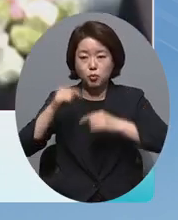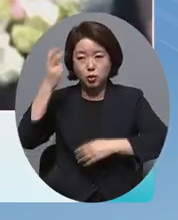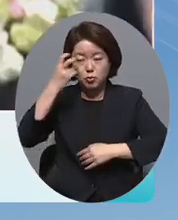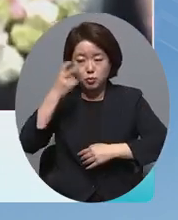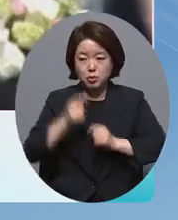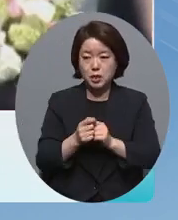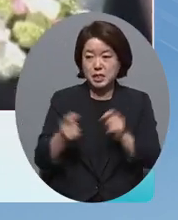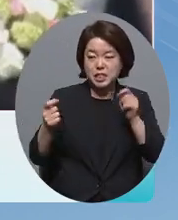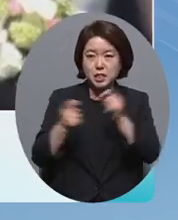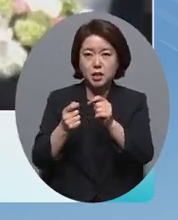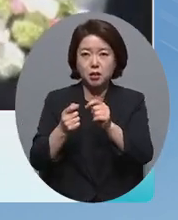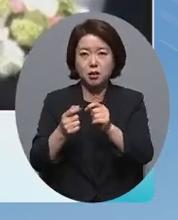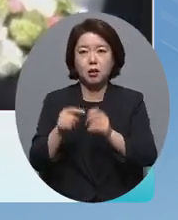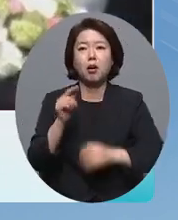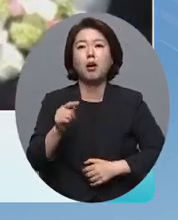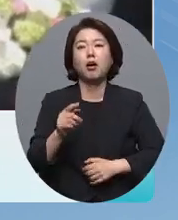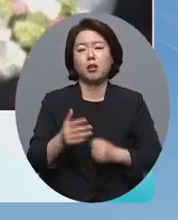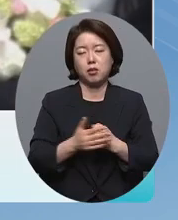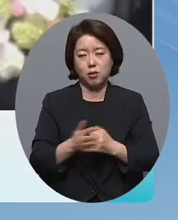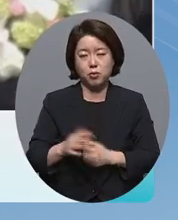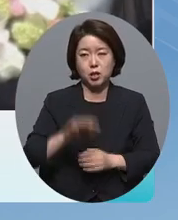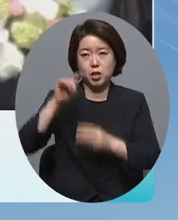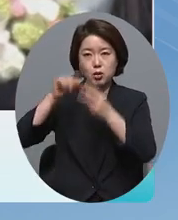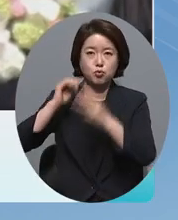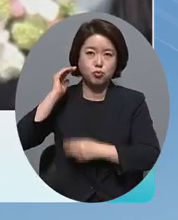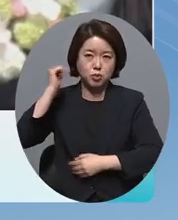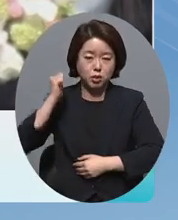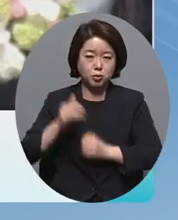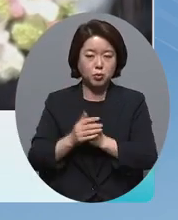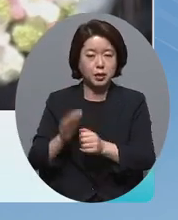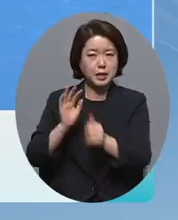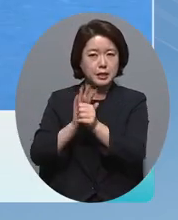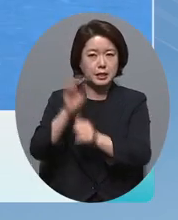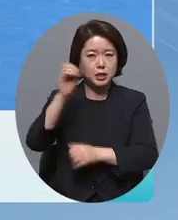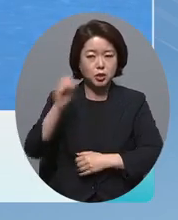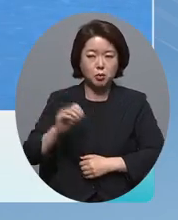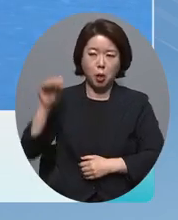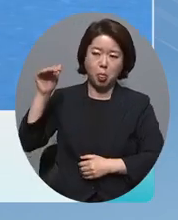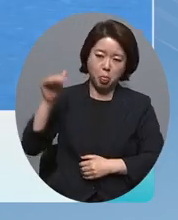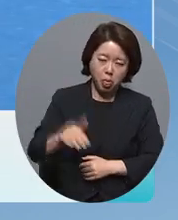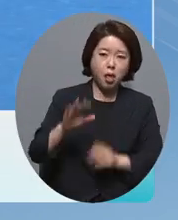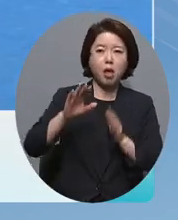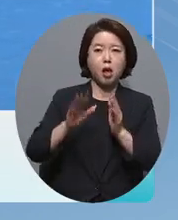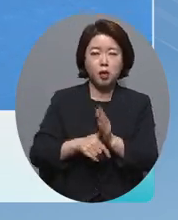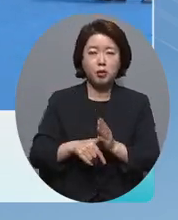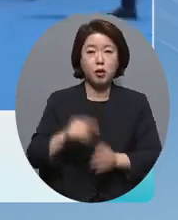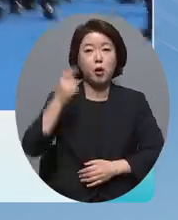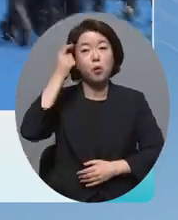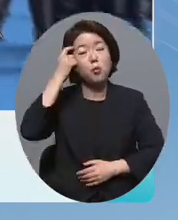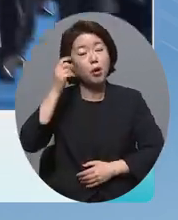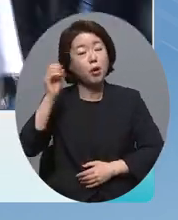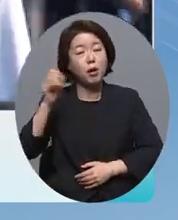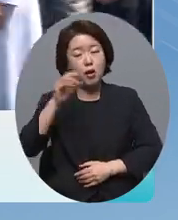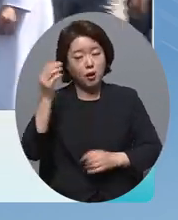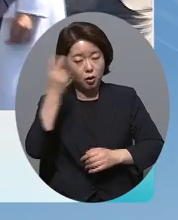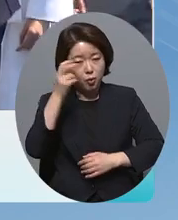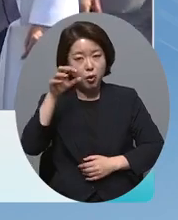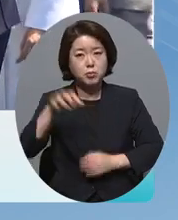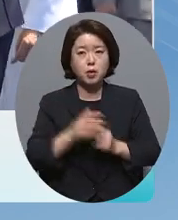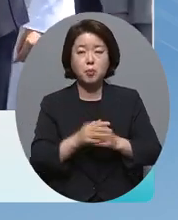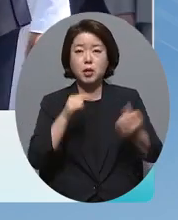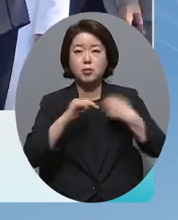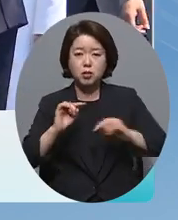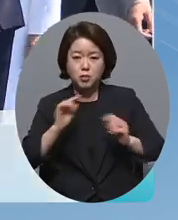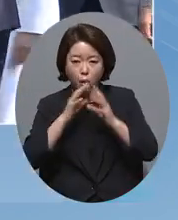않았습니까 국정감사 직전이기도 했고 윤석열 전 대통령의 지지율이 떨어지고 있는 시점에서 구태여 감사원이 정치적 논란을